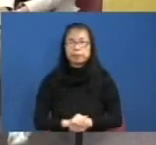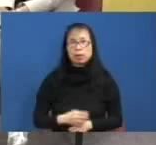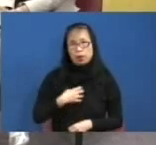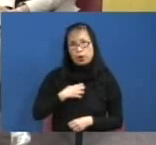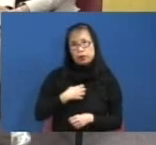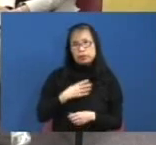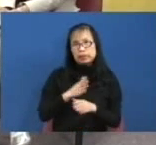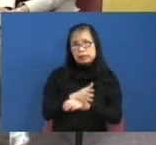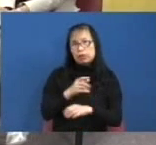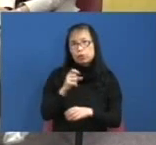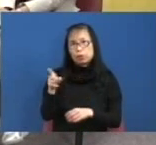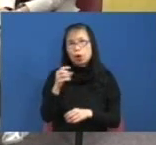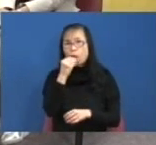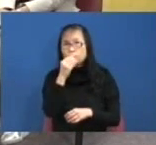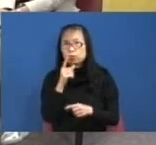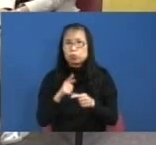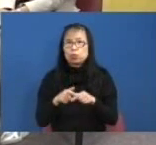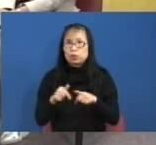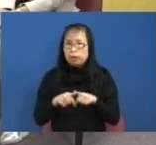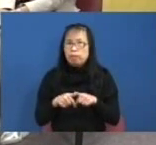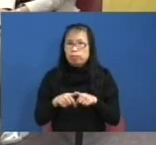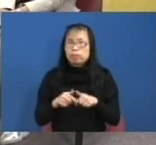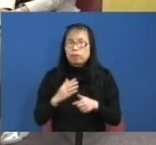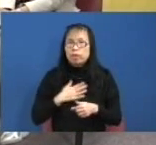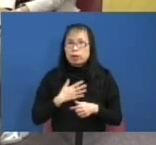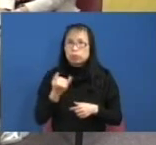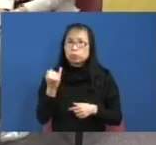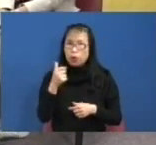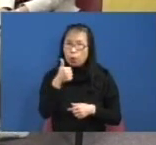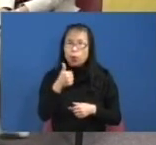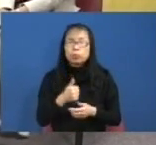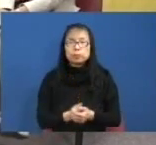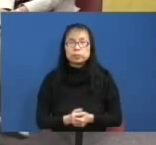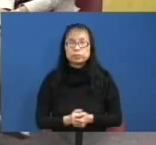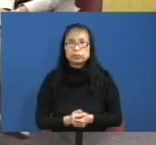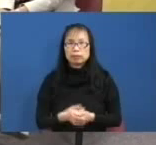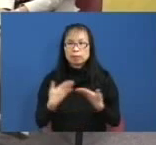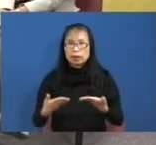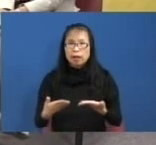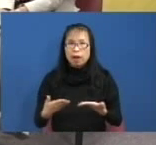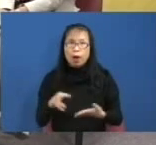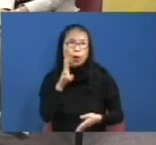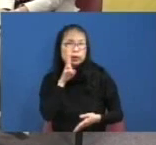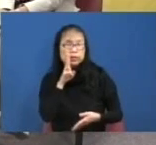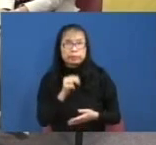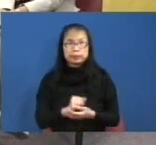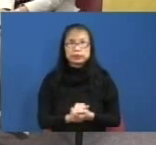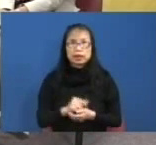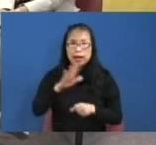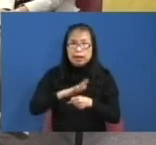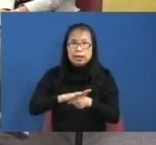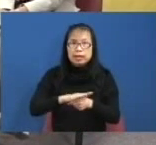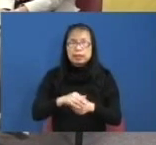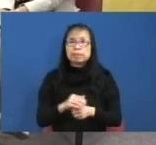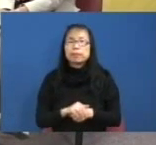食安中心的反應都算不錯的。今次譬如說日本的食